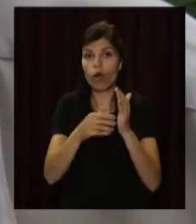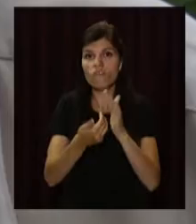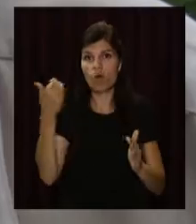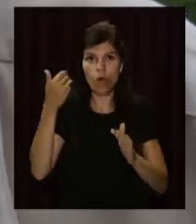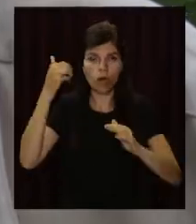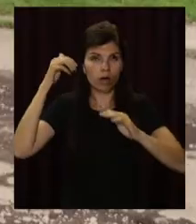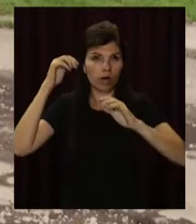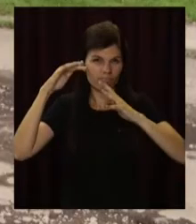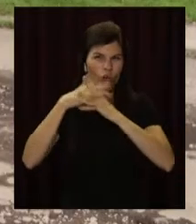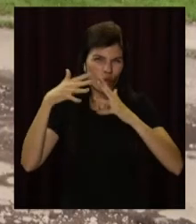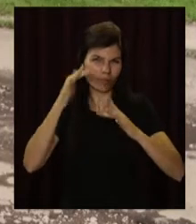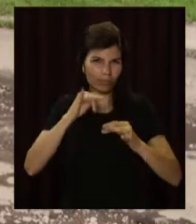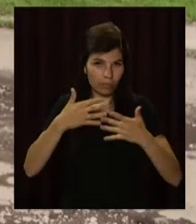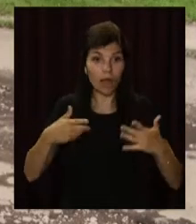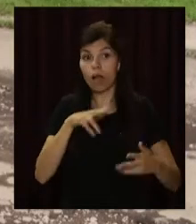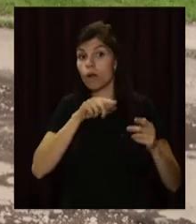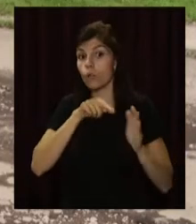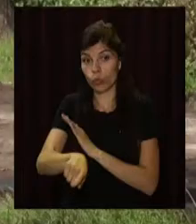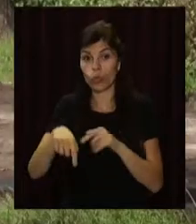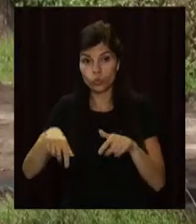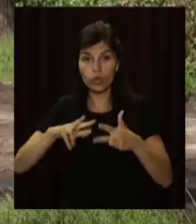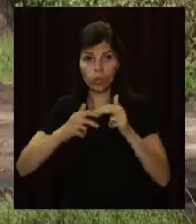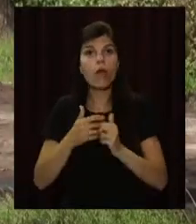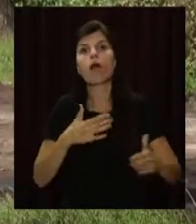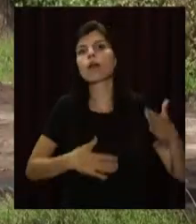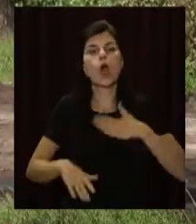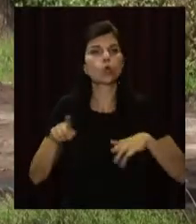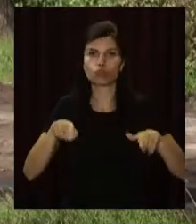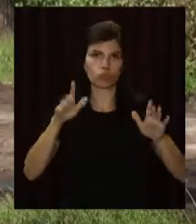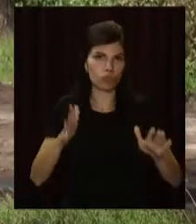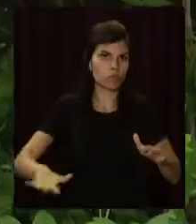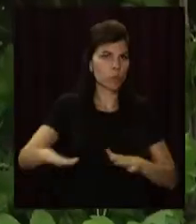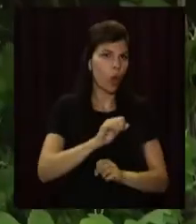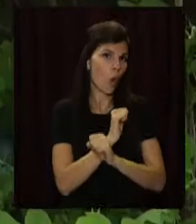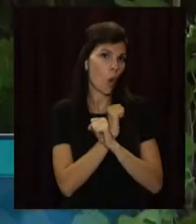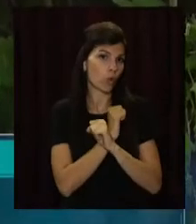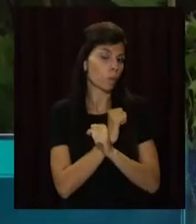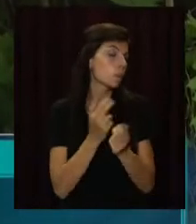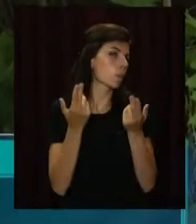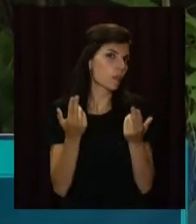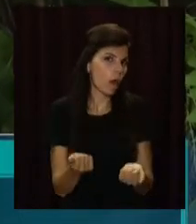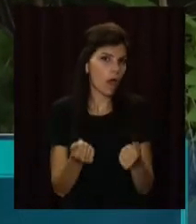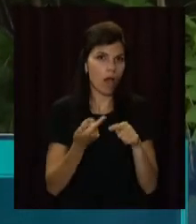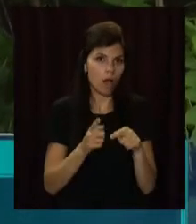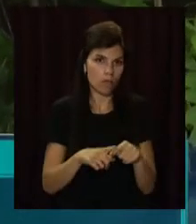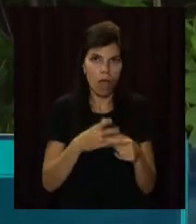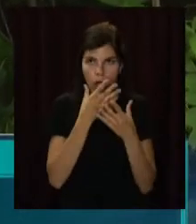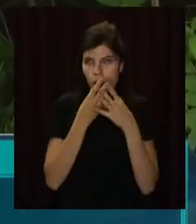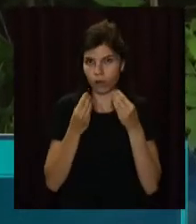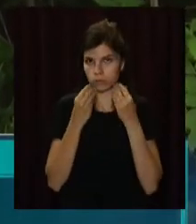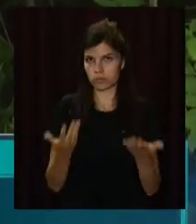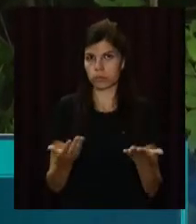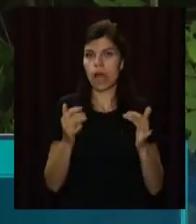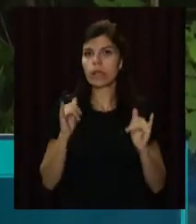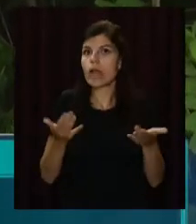Градів, сюди, у Кам'янське. Радіє, що нарешті тут з'явиться зона відпочинку. Звісно, це ж гарно. Все ж